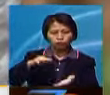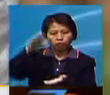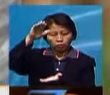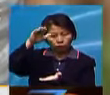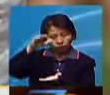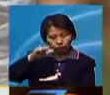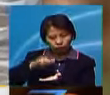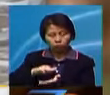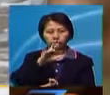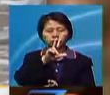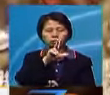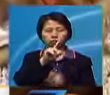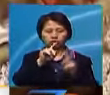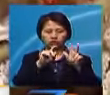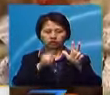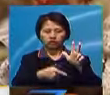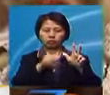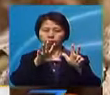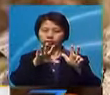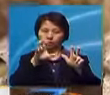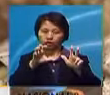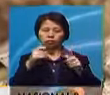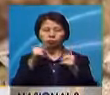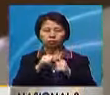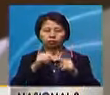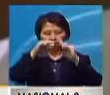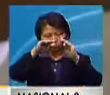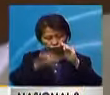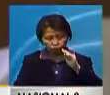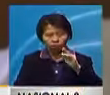berkurangan daripada 3,500 kes minggu kepada